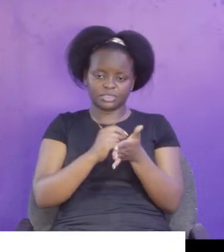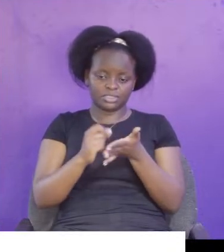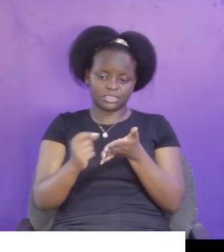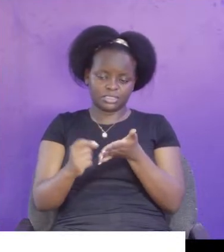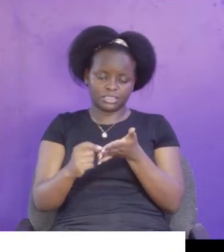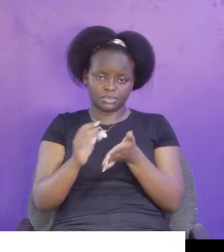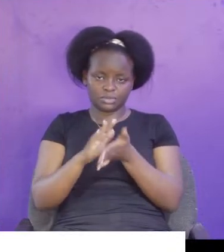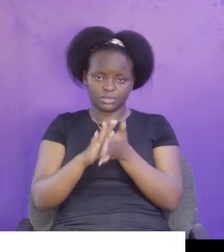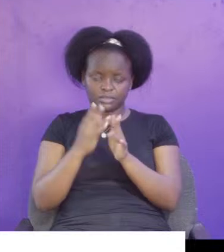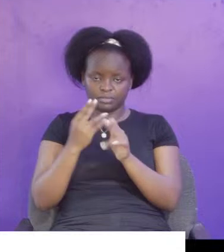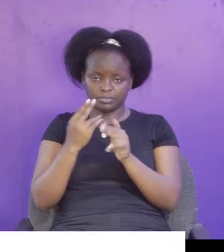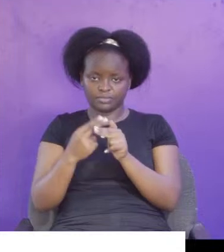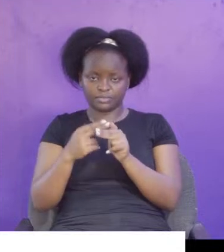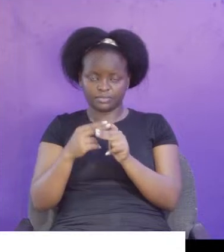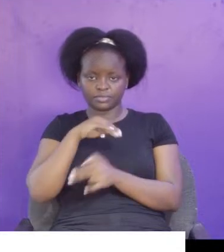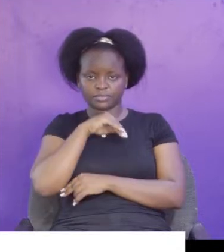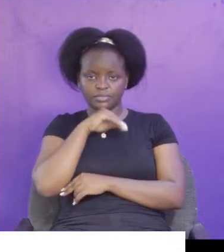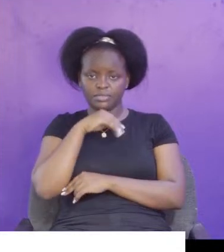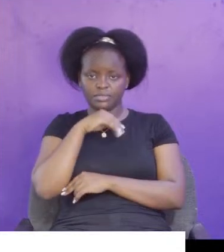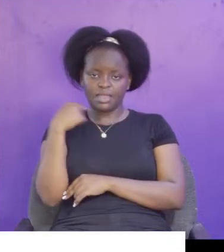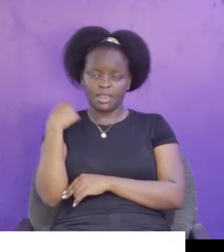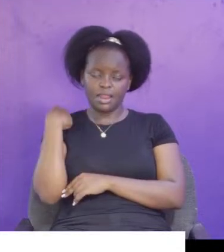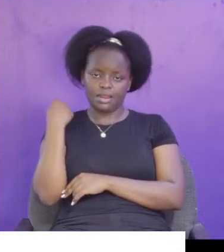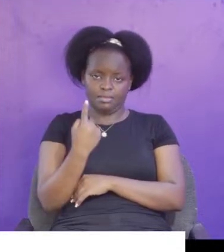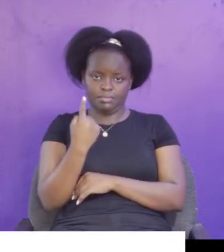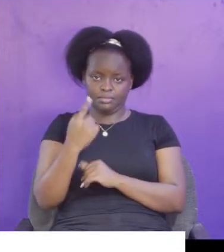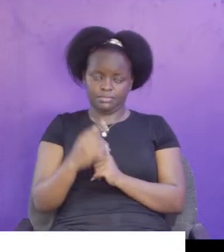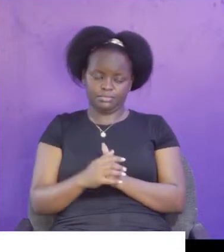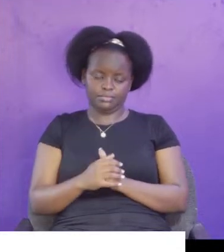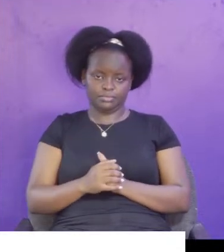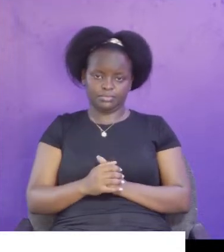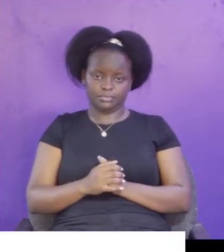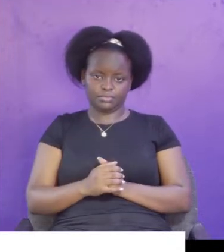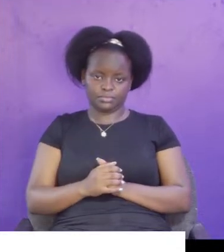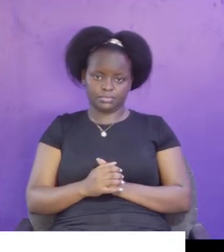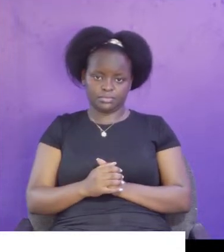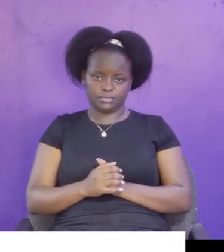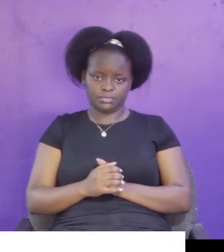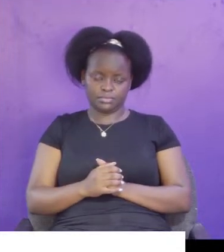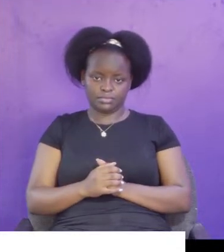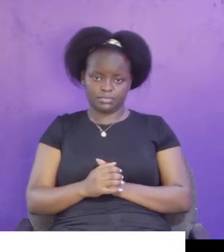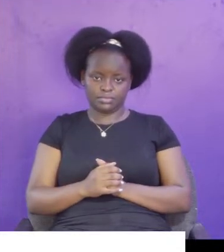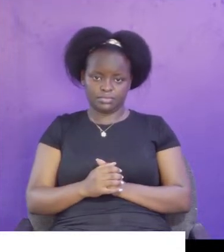ya Raila Amolo Odinga kuwa nambari moja.